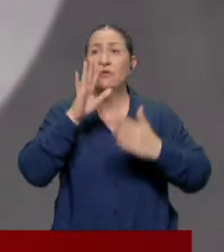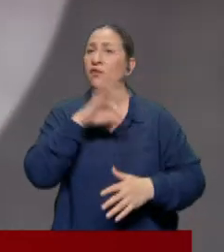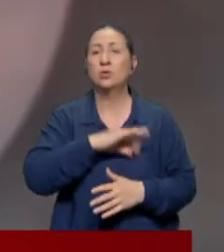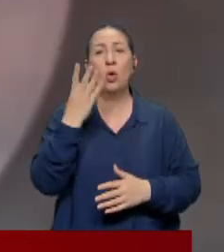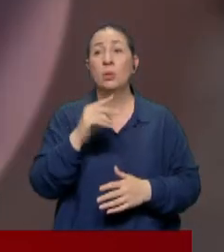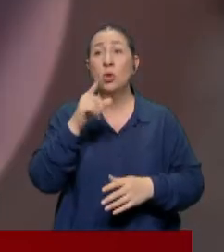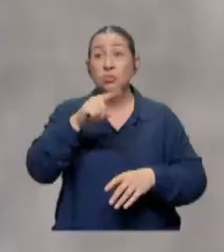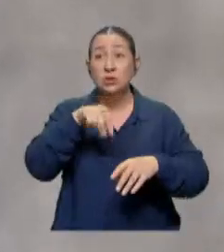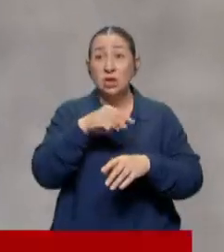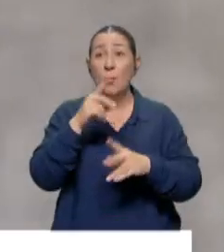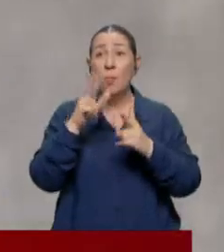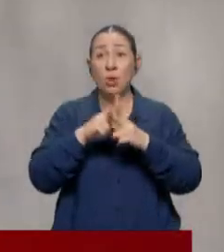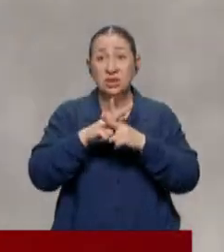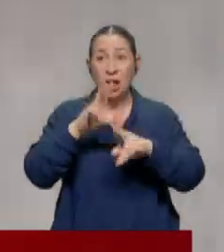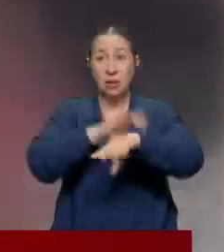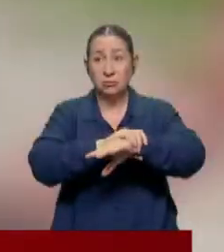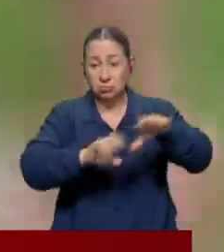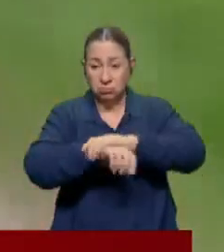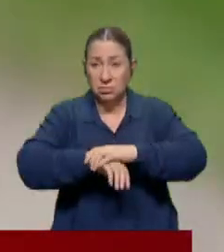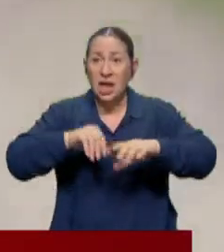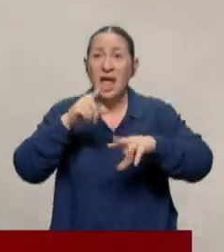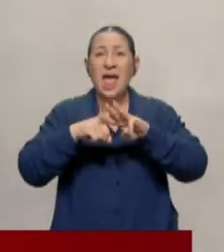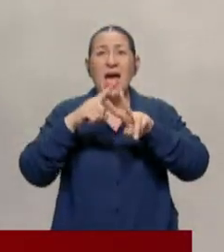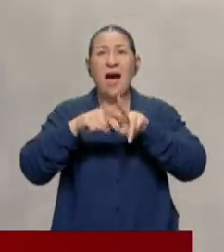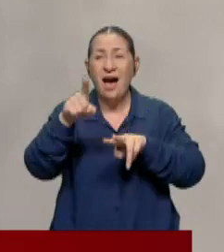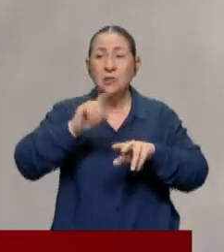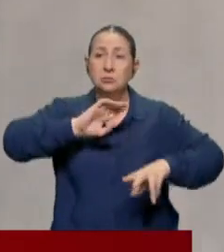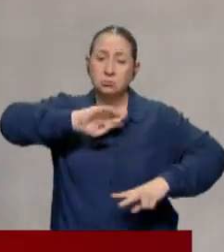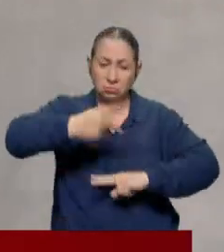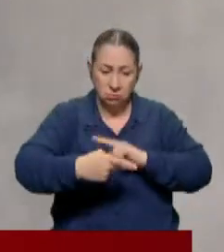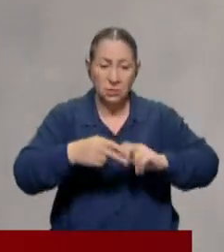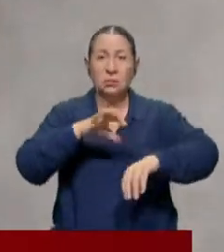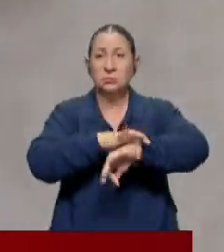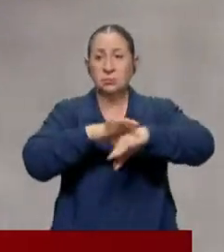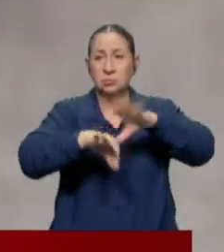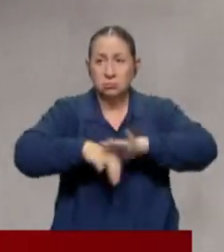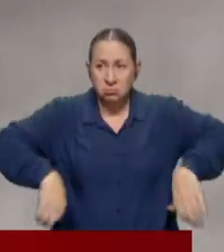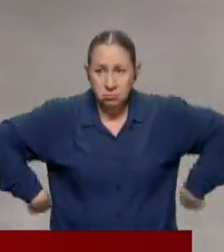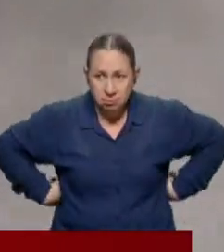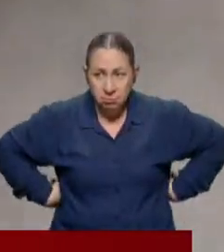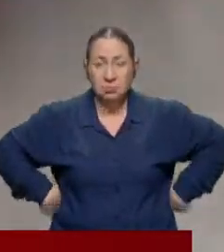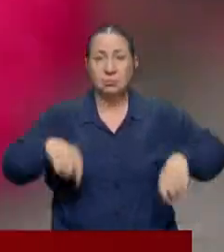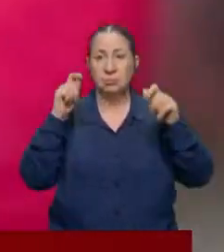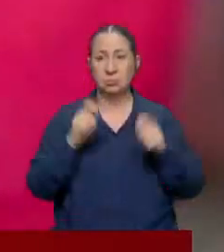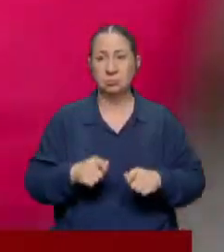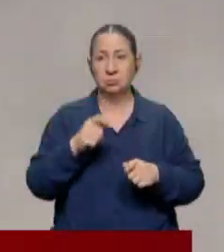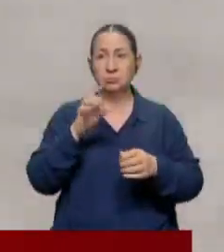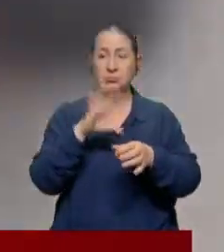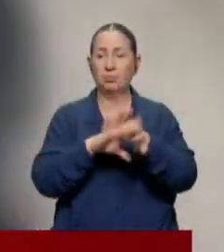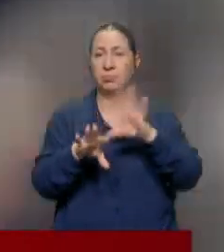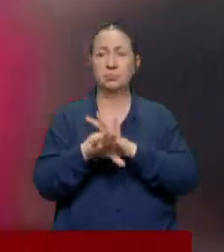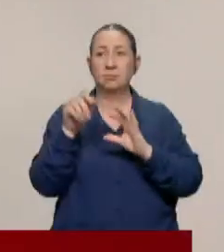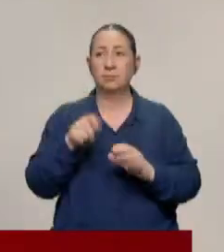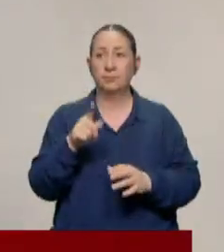etti. Bu sırada polis ellerinden tutarak EA'yı ters çevirdi, kollarını arkada birleştirdi, diğer polis ise